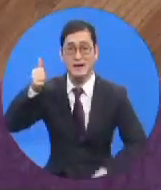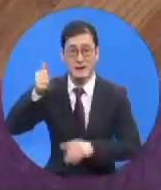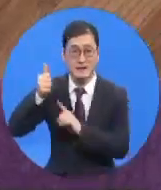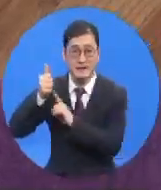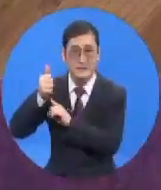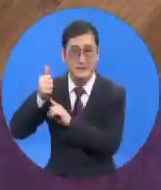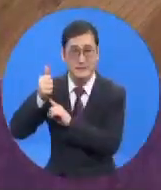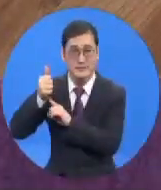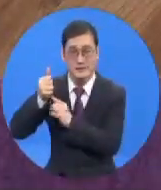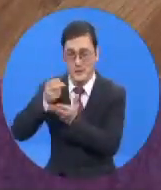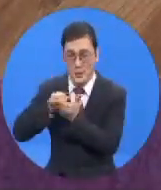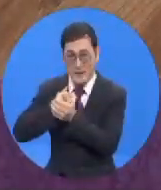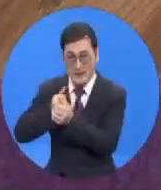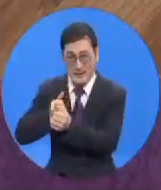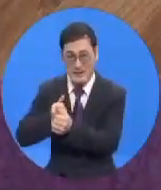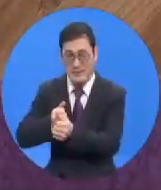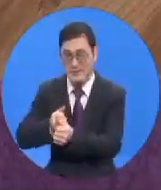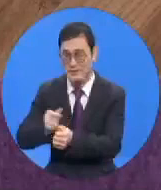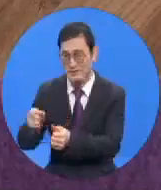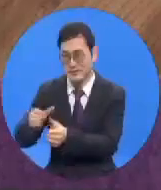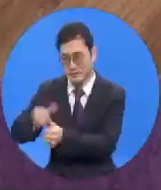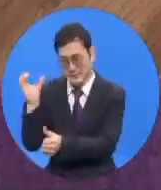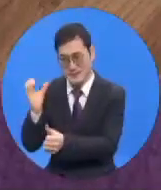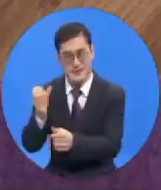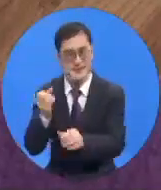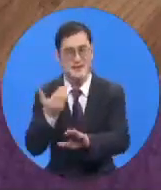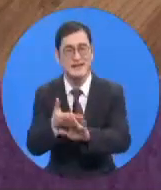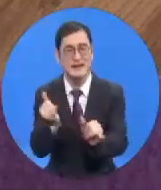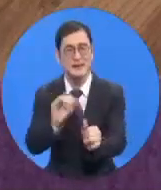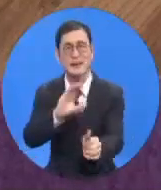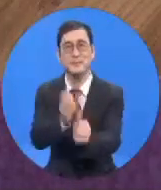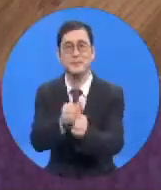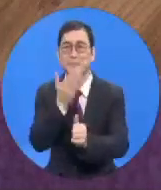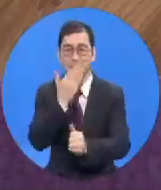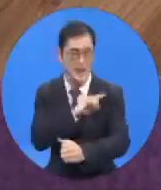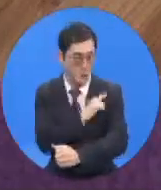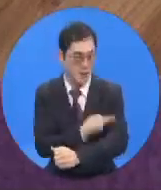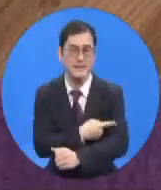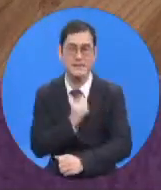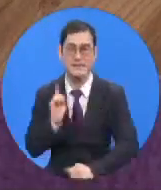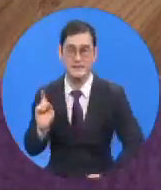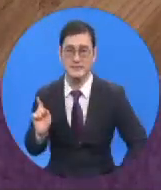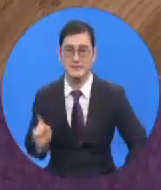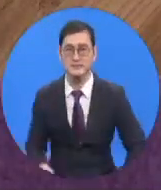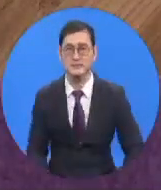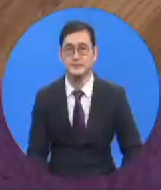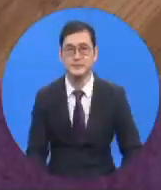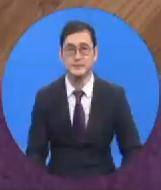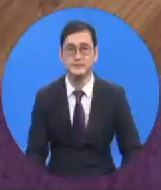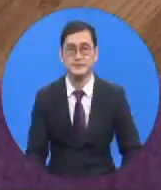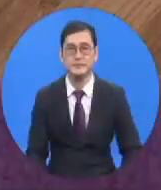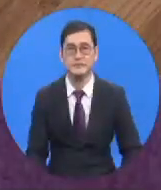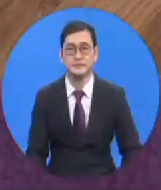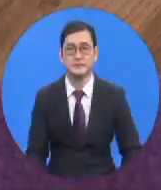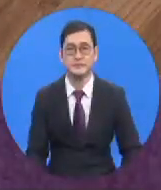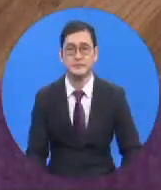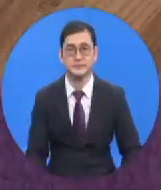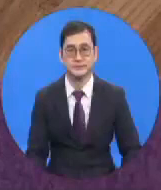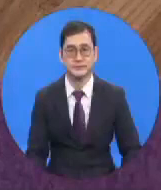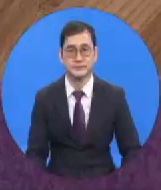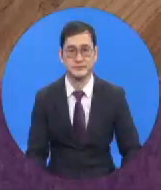의해서 사건을 재배당할 수가 있어요. 아무 검사한테나. 그런데 지금 앵커께서 말씀하셨듯이 이